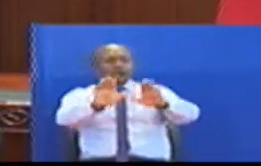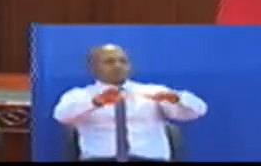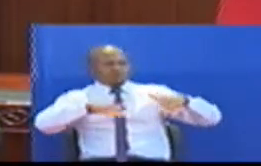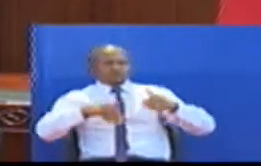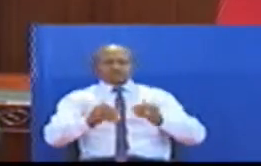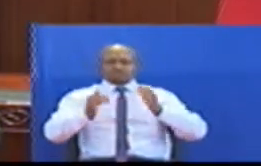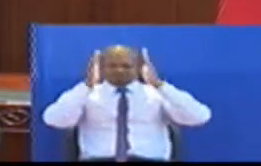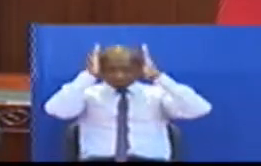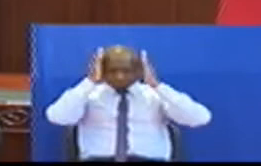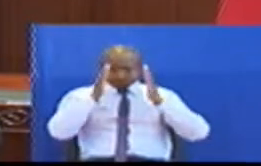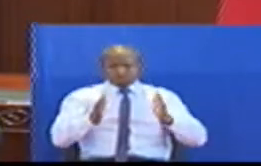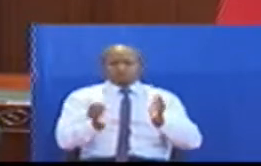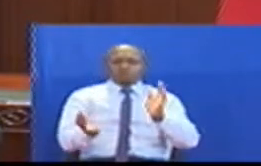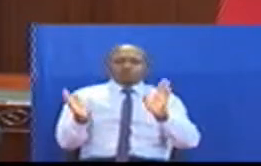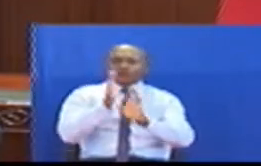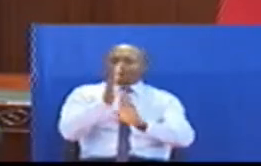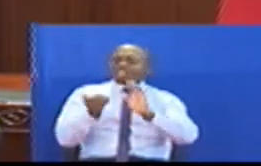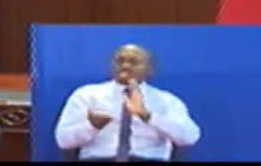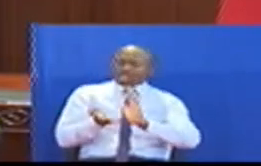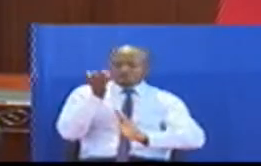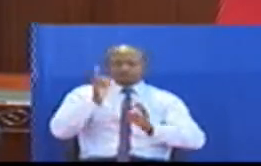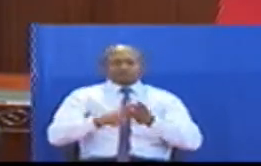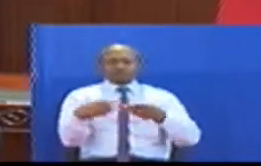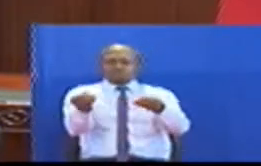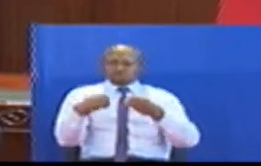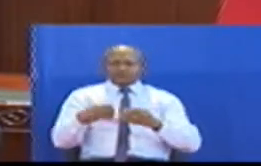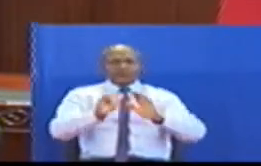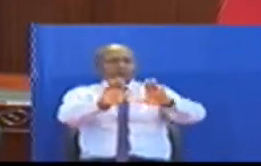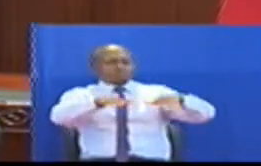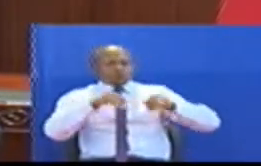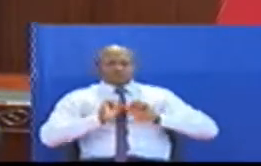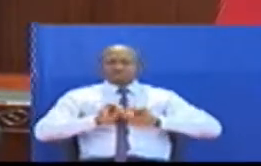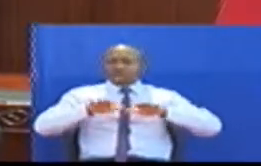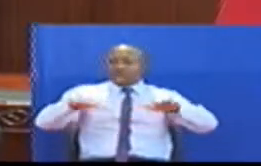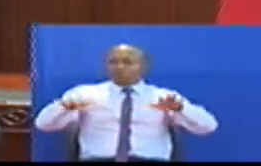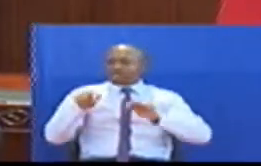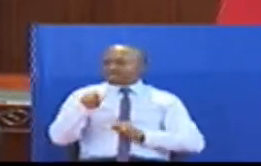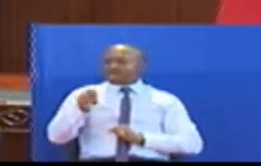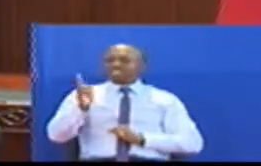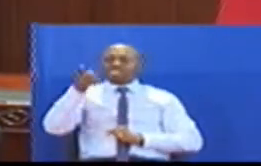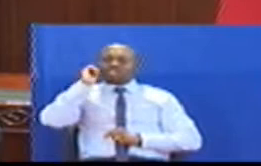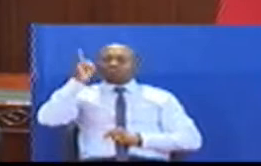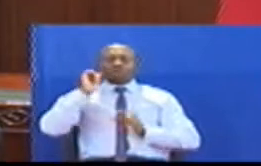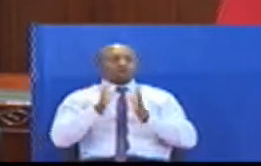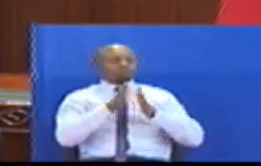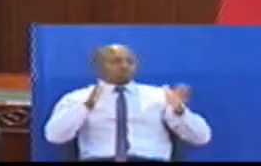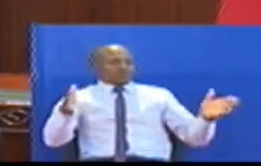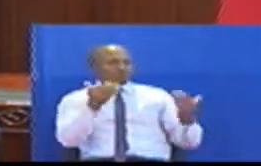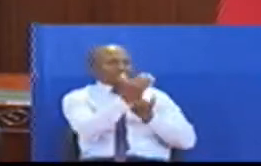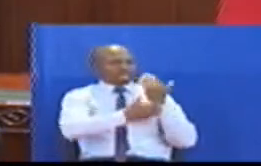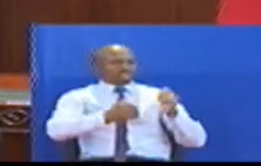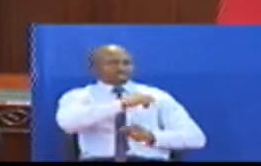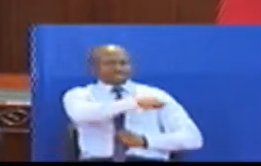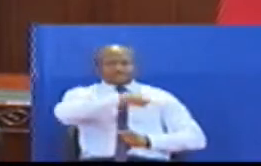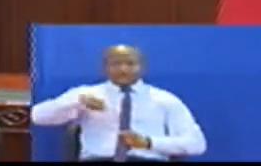kutuletea bunge mtandao imekuwa ni historia kubwa sana kwa nchi yetu. Mheshimiwa